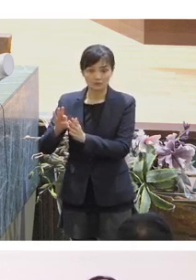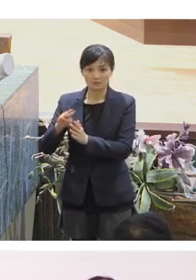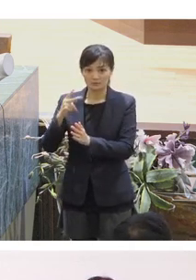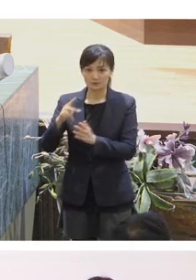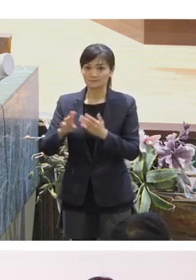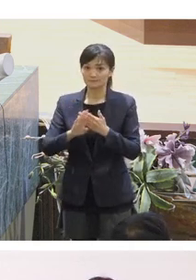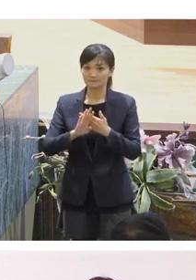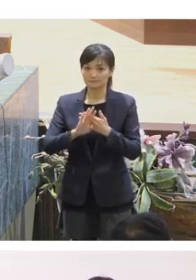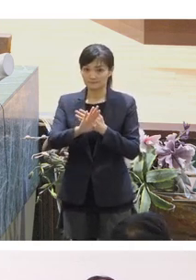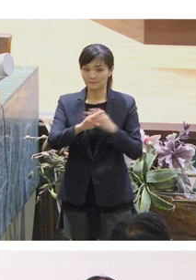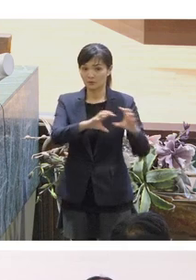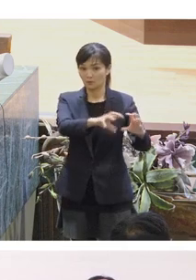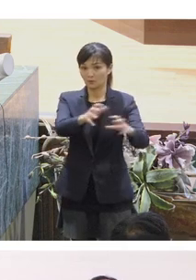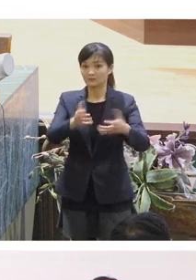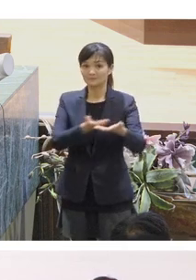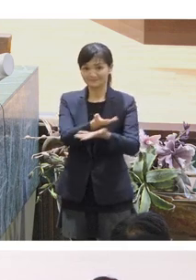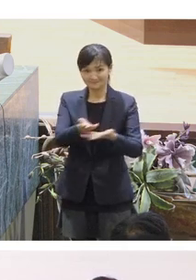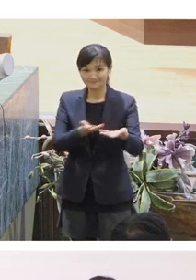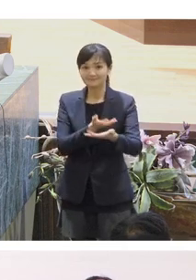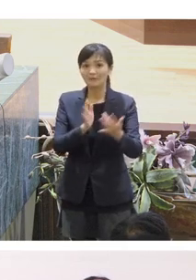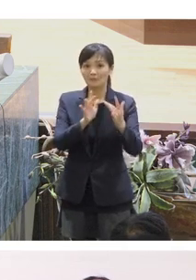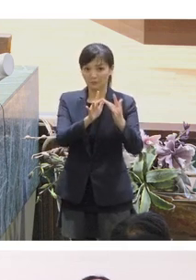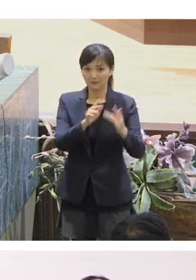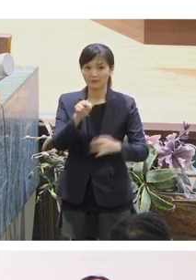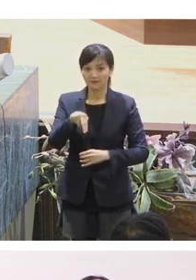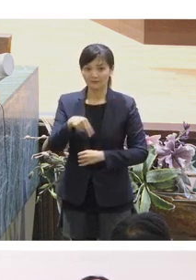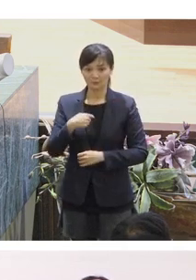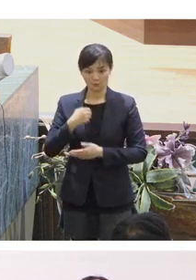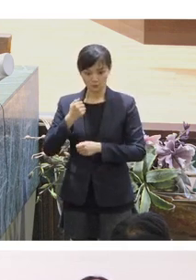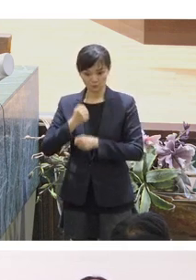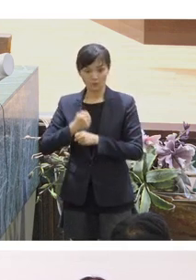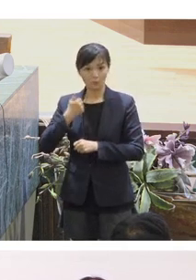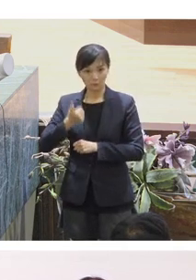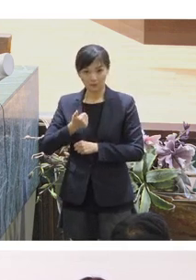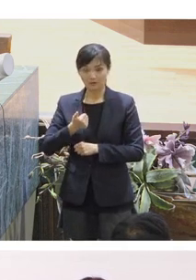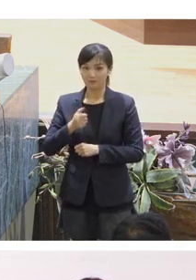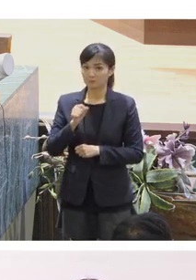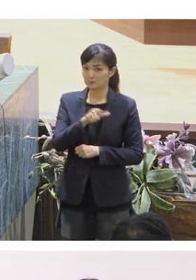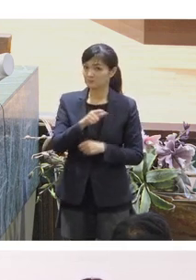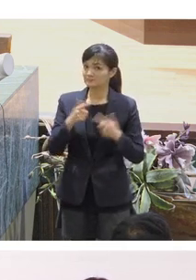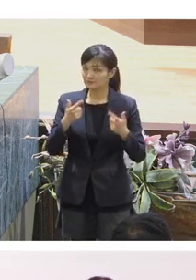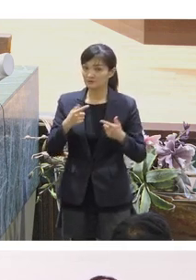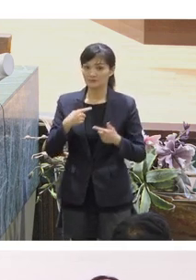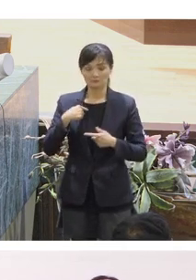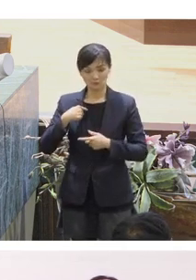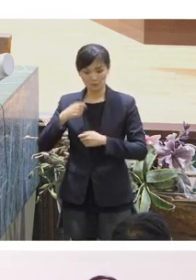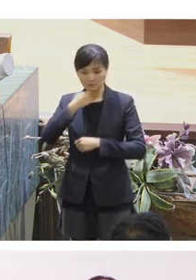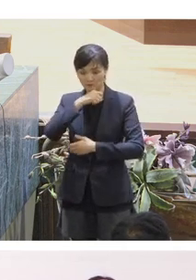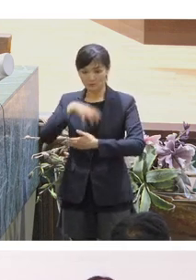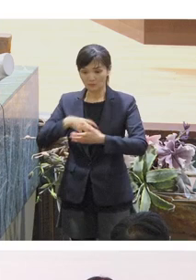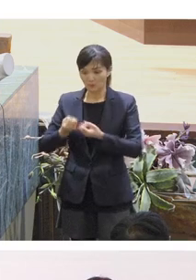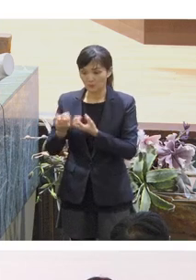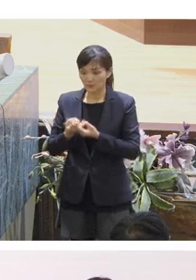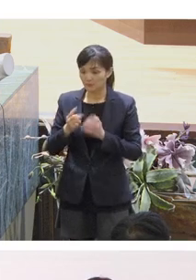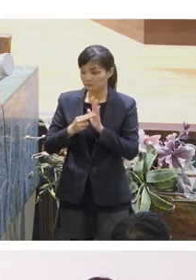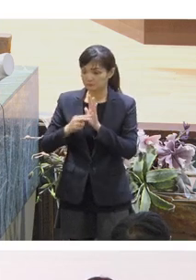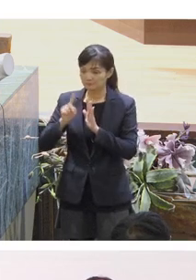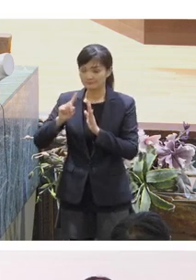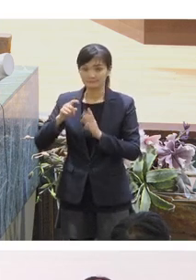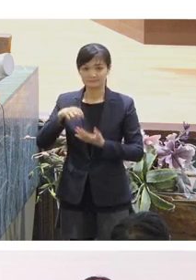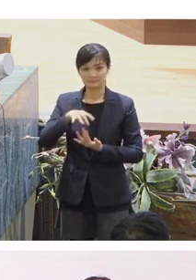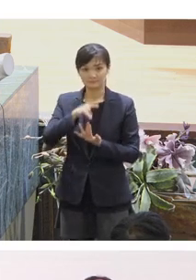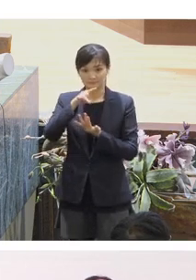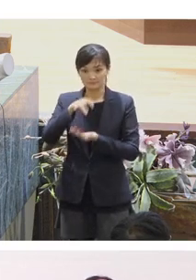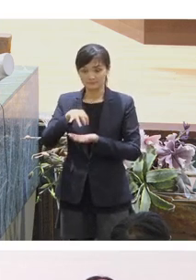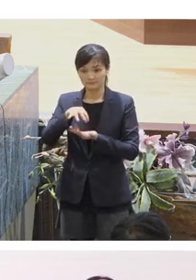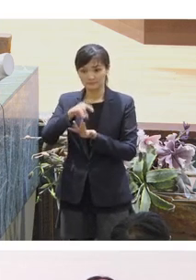对话的一个平台。我们不一定做得比较好，但是至少有一些具体的案例可以让国际来参考。那这个也比